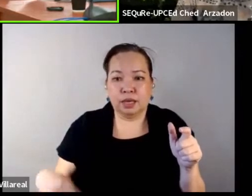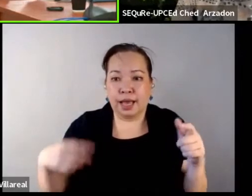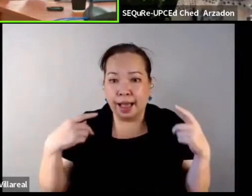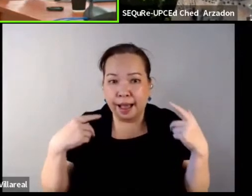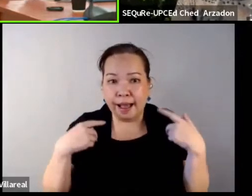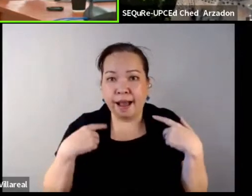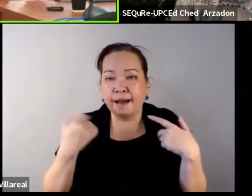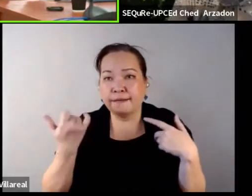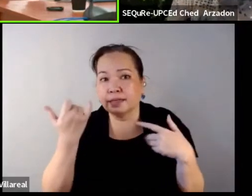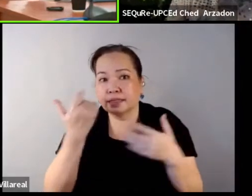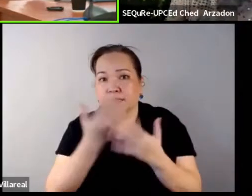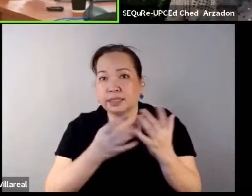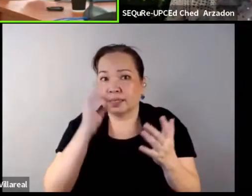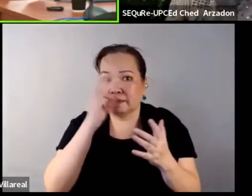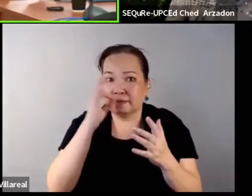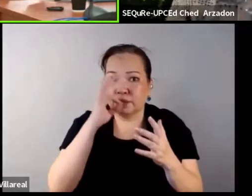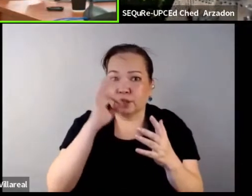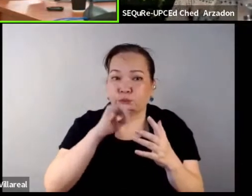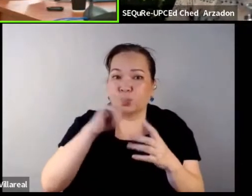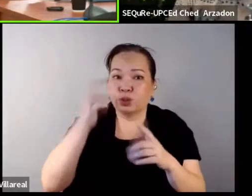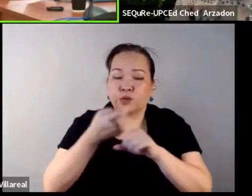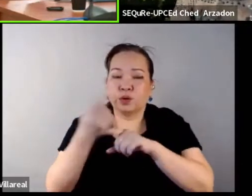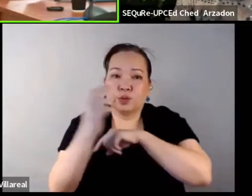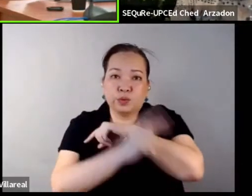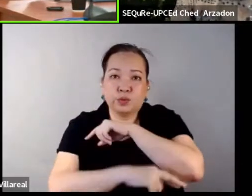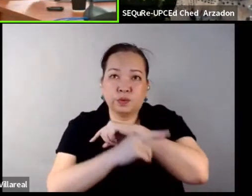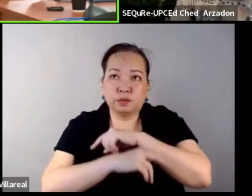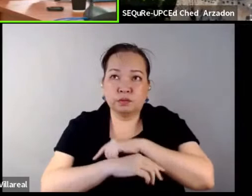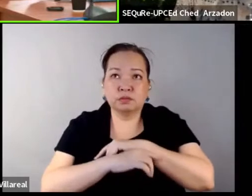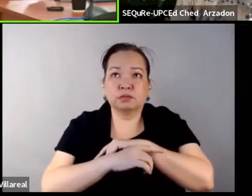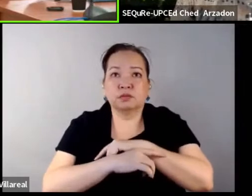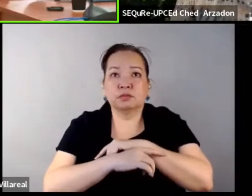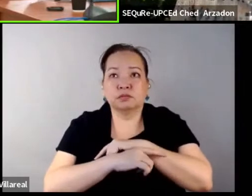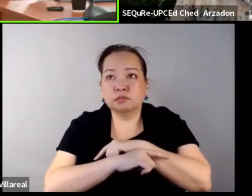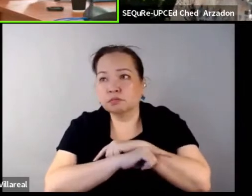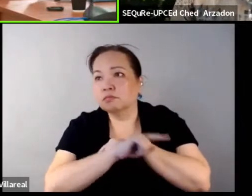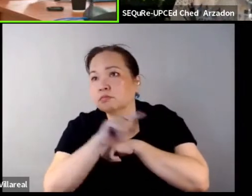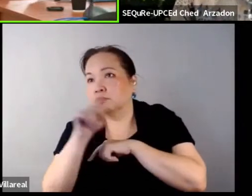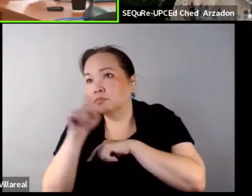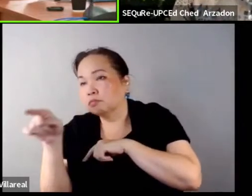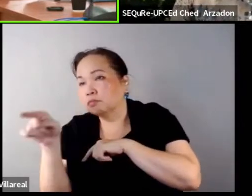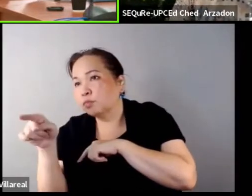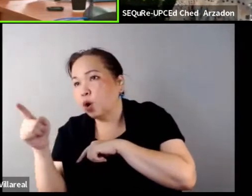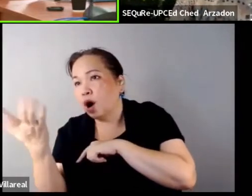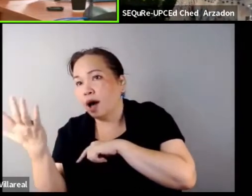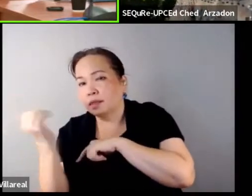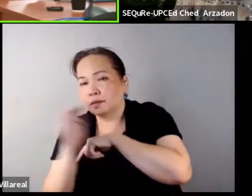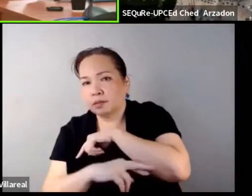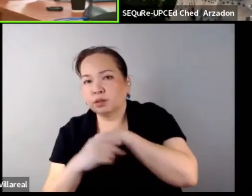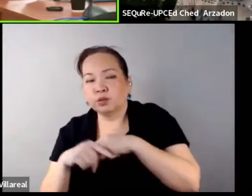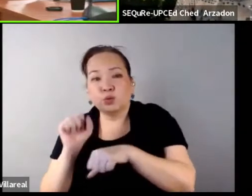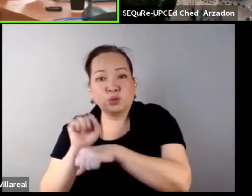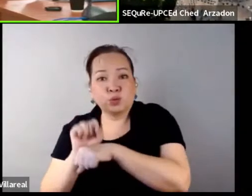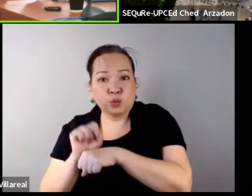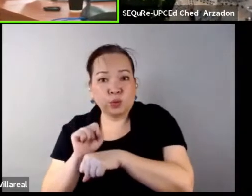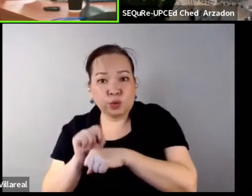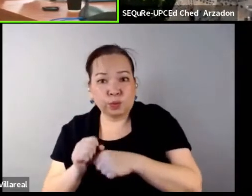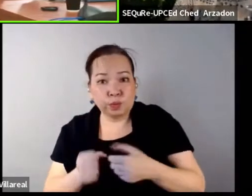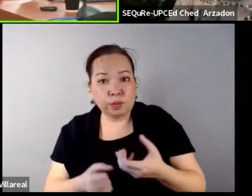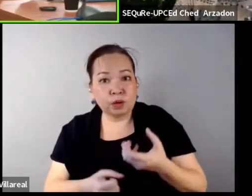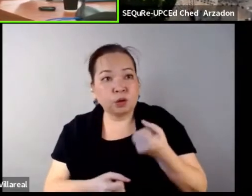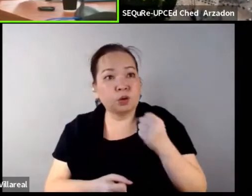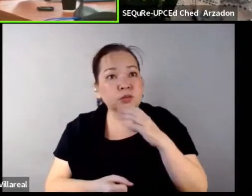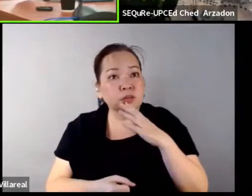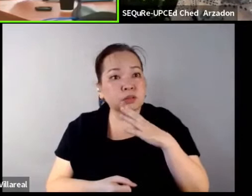Meron mga Pilipino na galing sa isang rehiyon, pupunta sa kabilang rehiyon dahil gusto nila magtrabaho doon. Pero hindi nila mother tongue